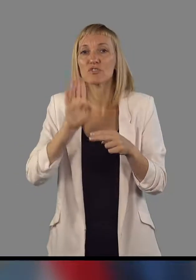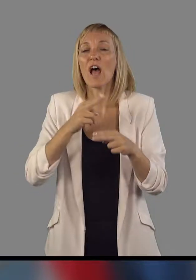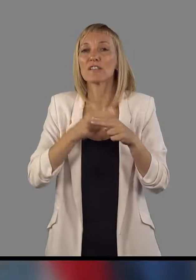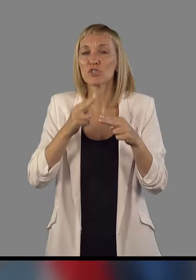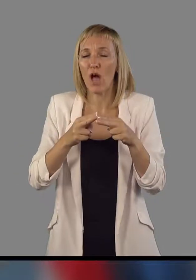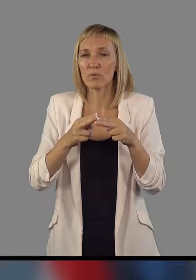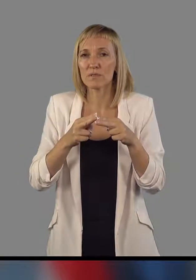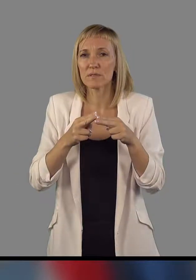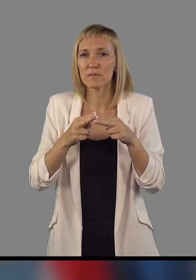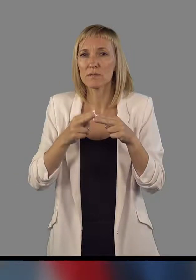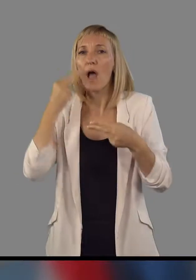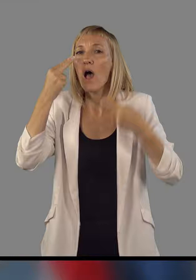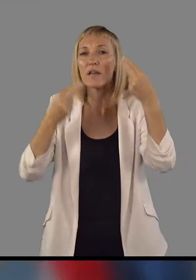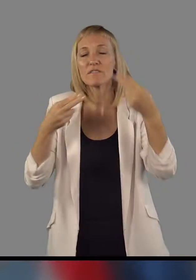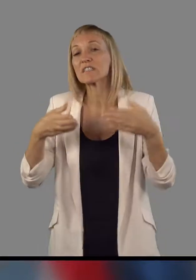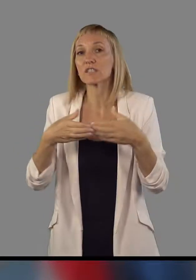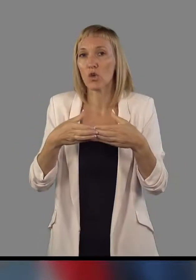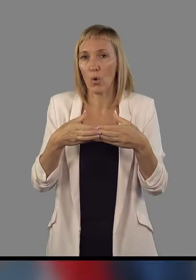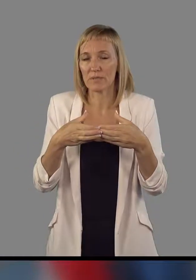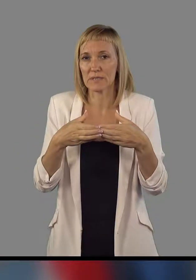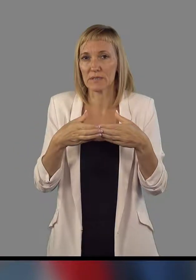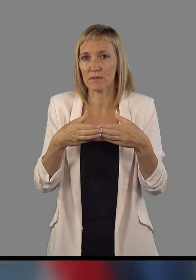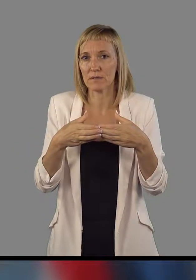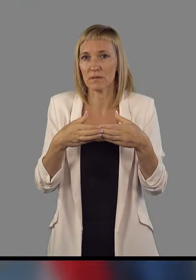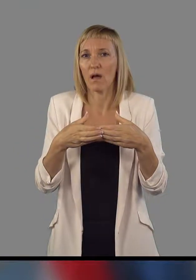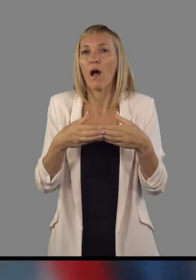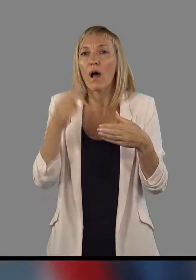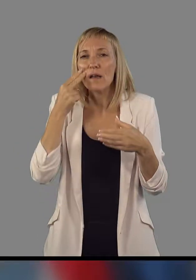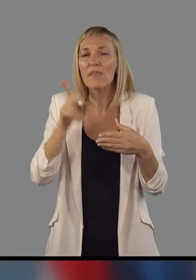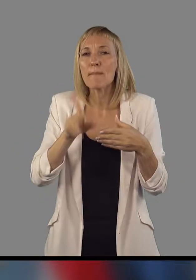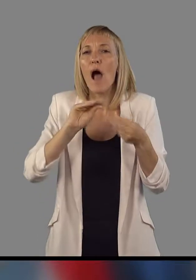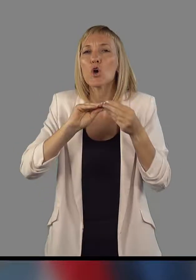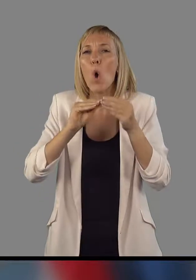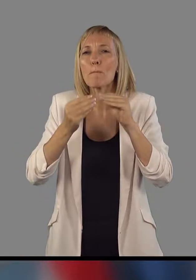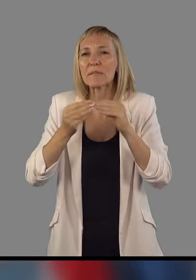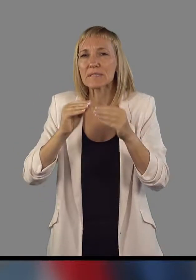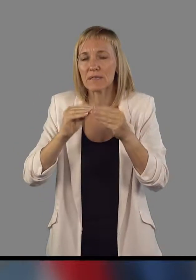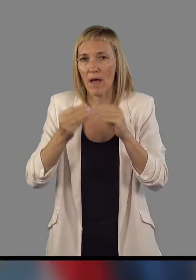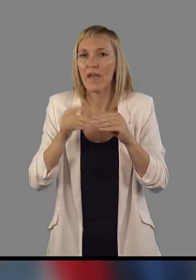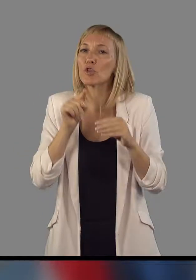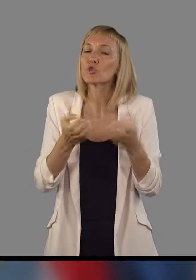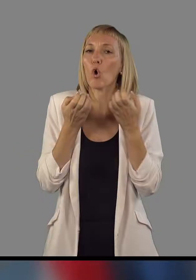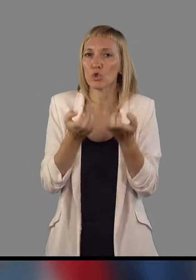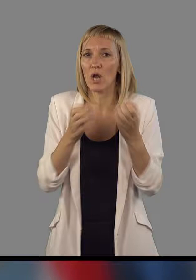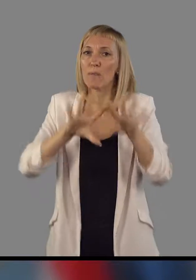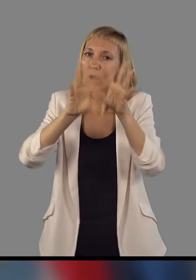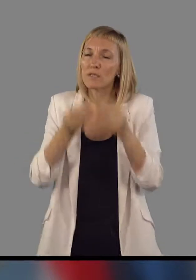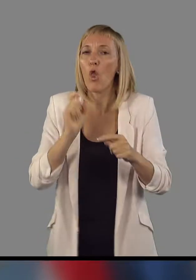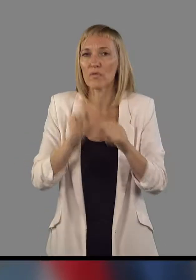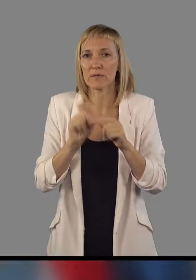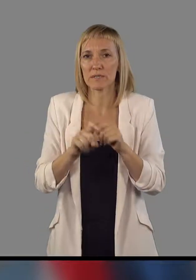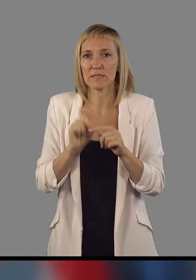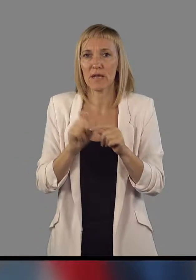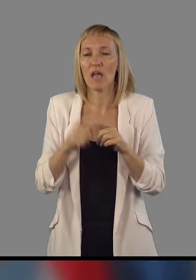največ na Državni revizijski komisiji, ne po številu, ampak po zapletenosti. In tukaj želimo